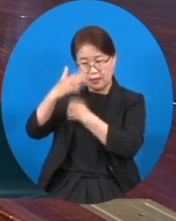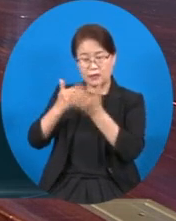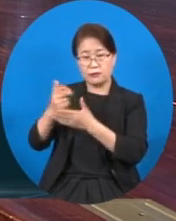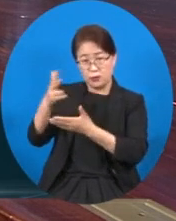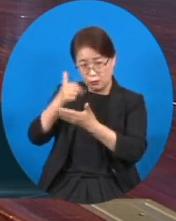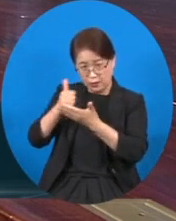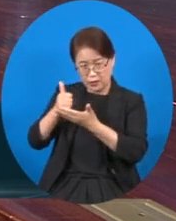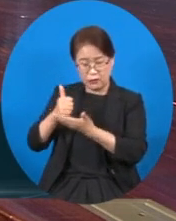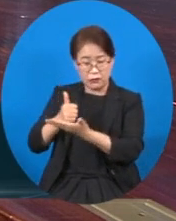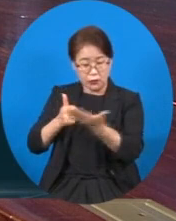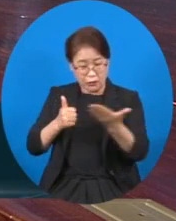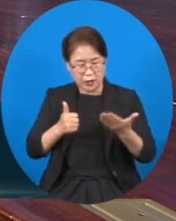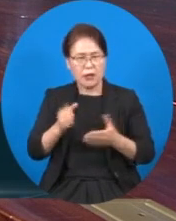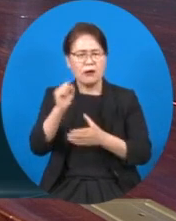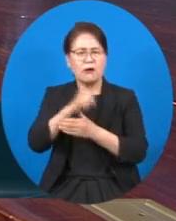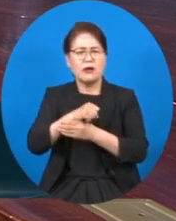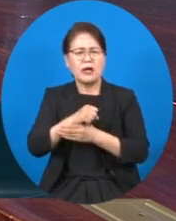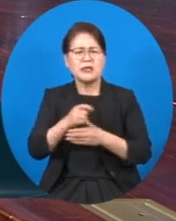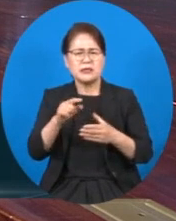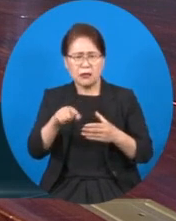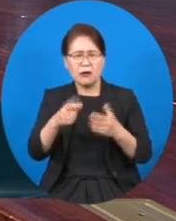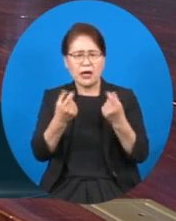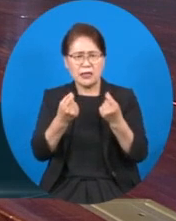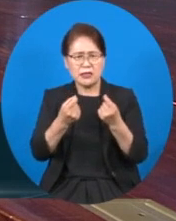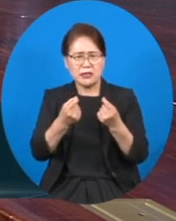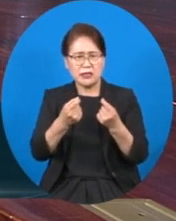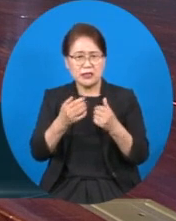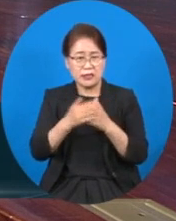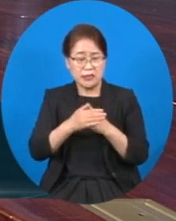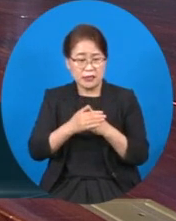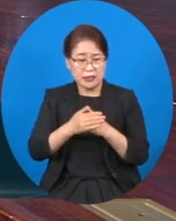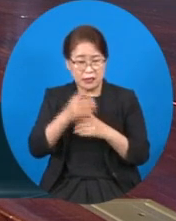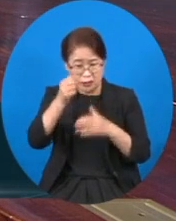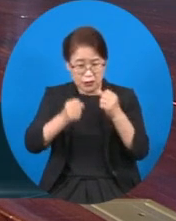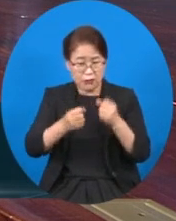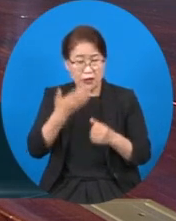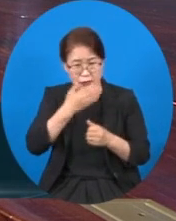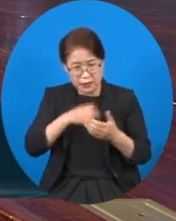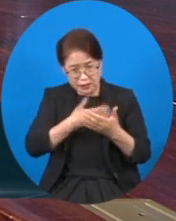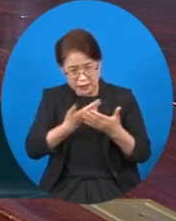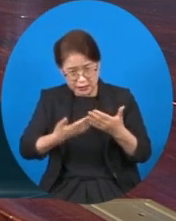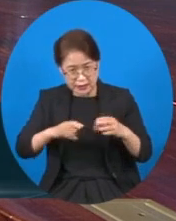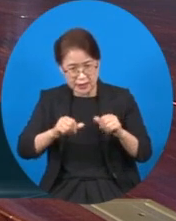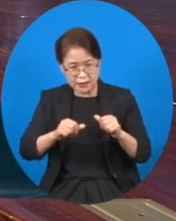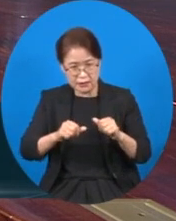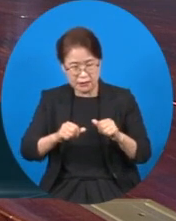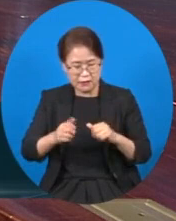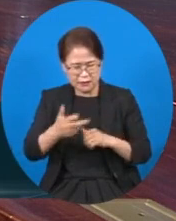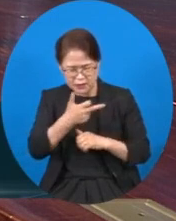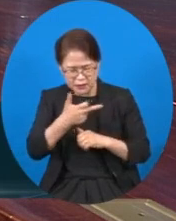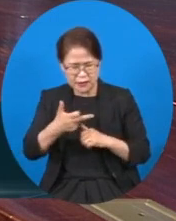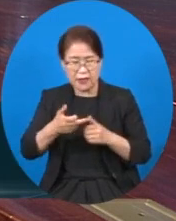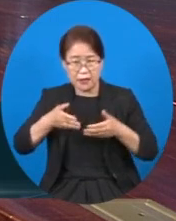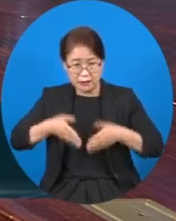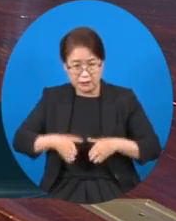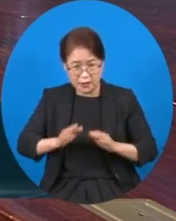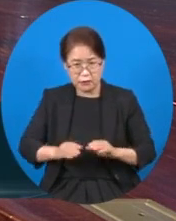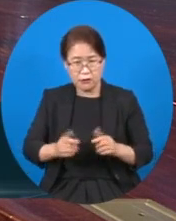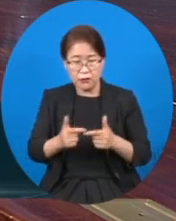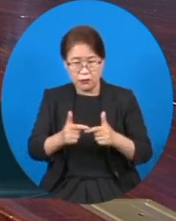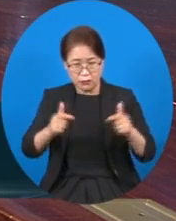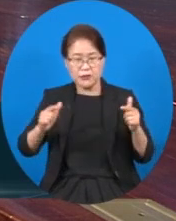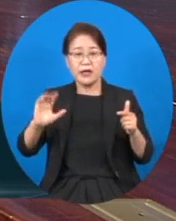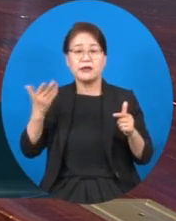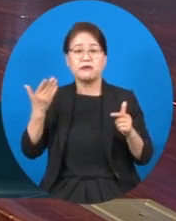여호와께서 내게 허락하심과 같이 적과 꿀이 흐르는 땅에서 내가 크게 번성하리라.